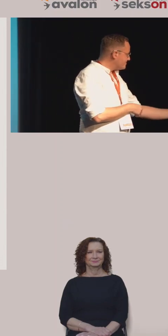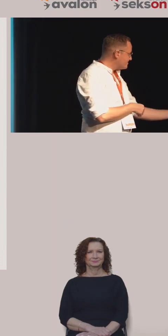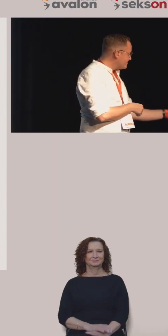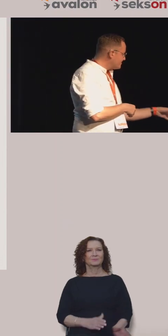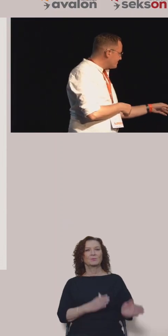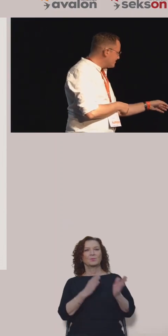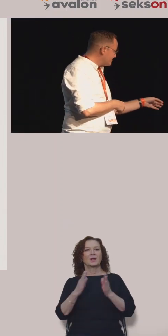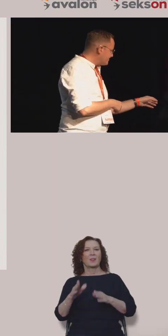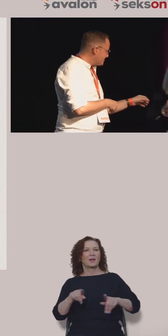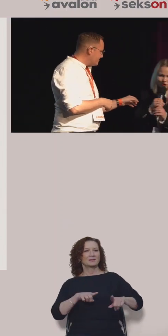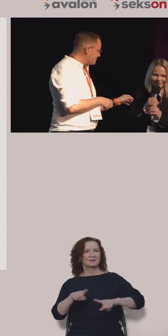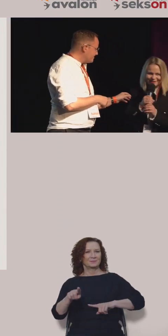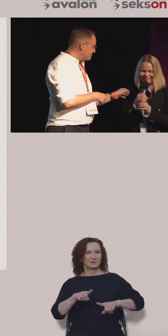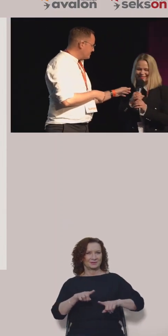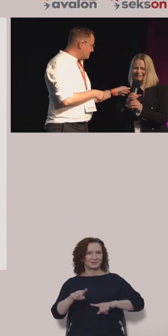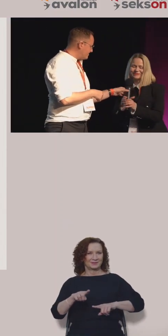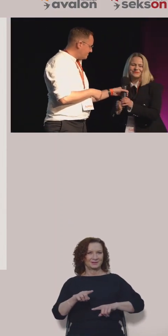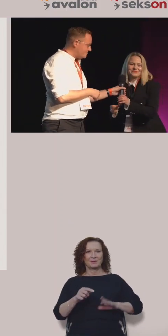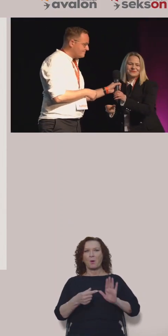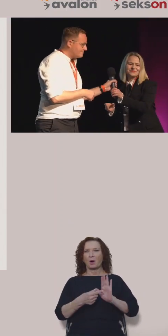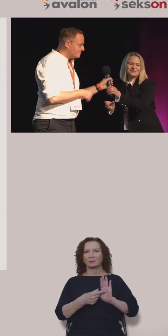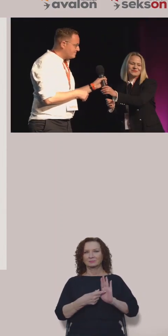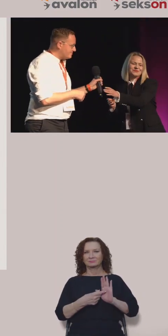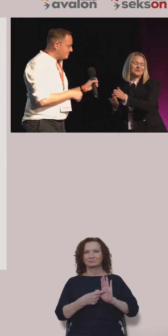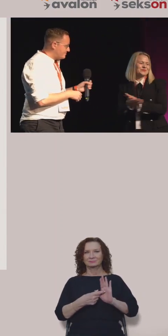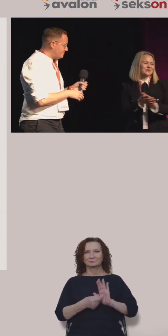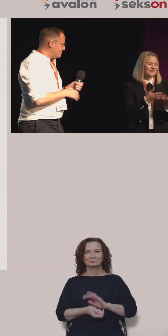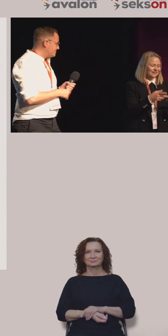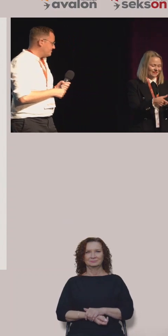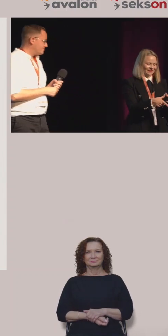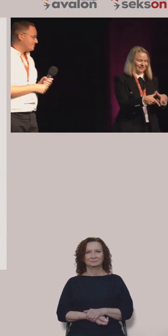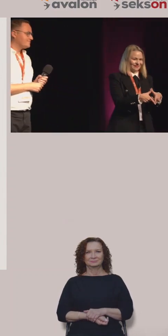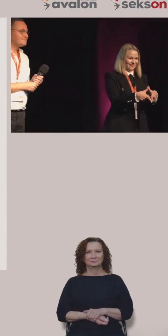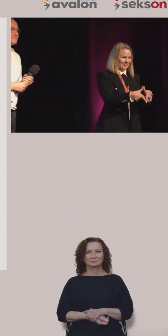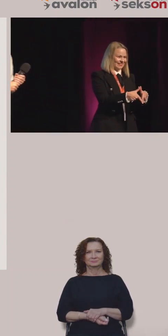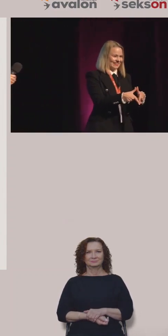Następny znak. Ja pokażę kolejny znak.